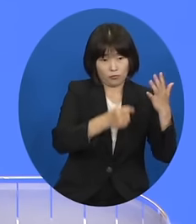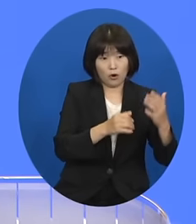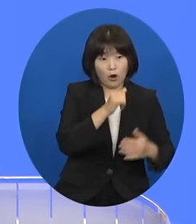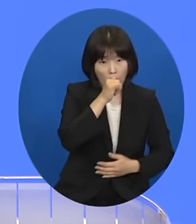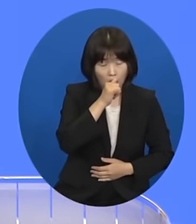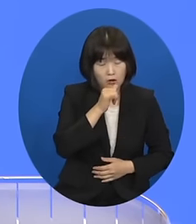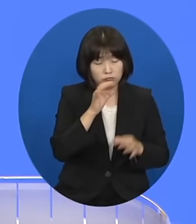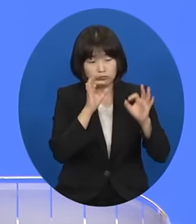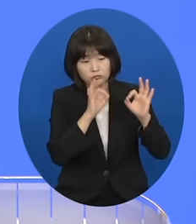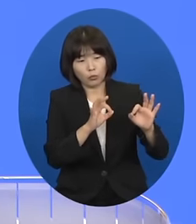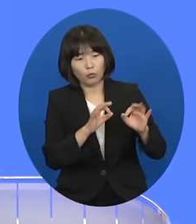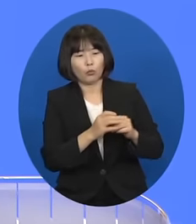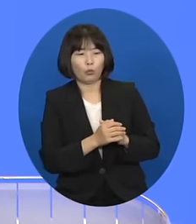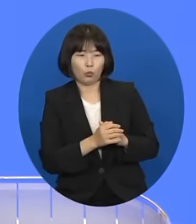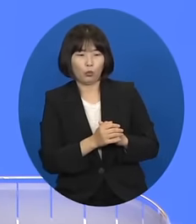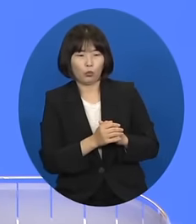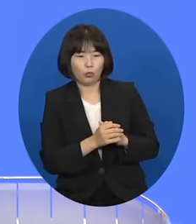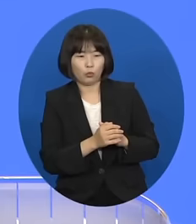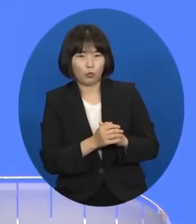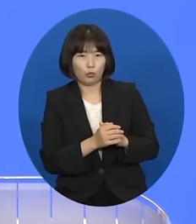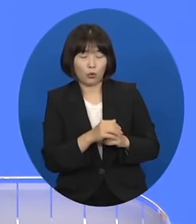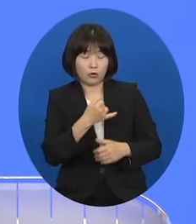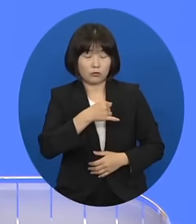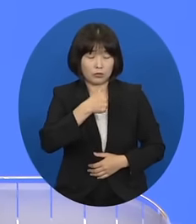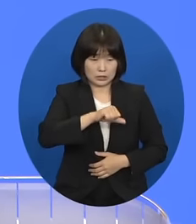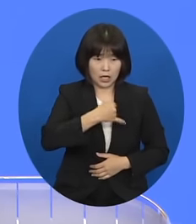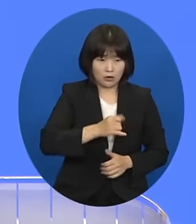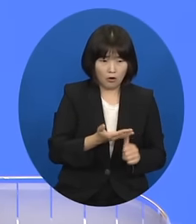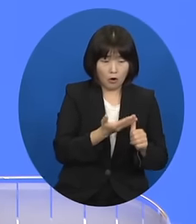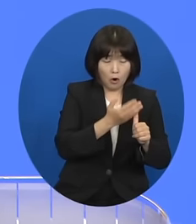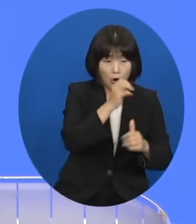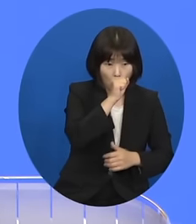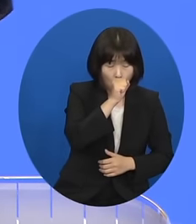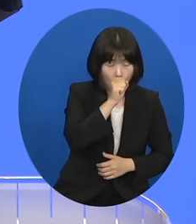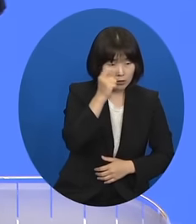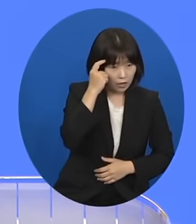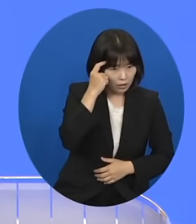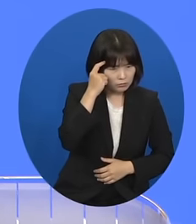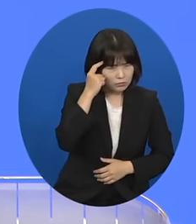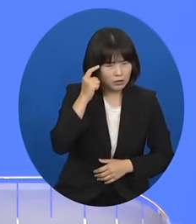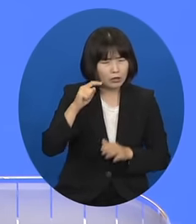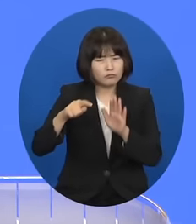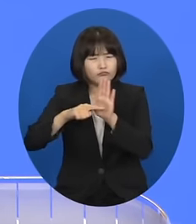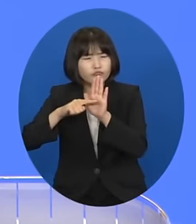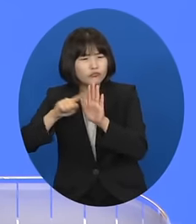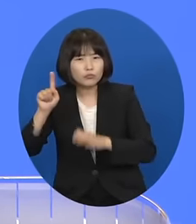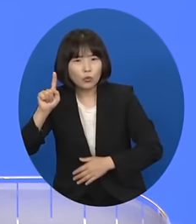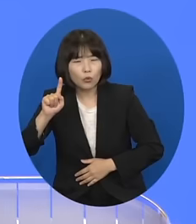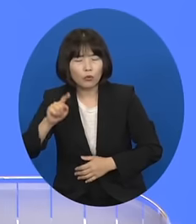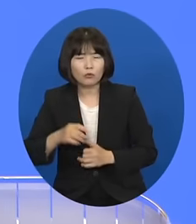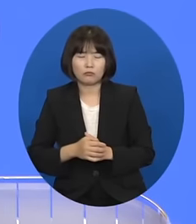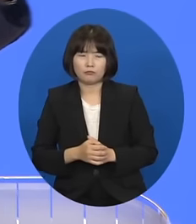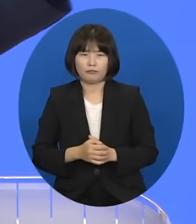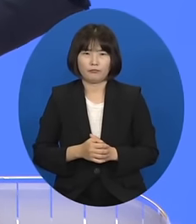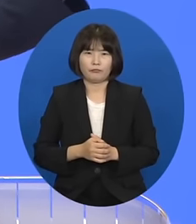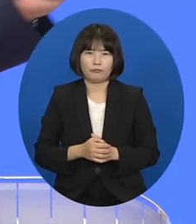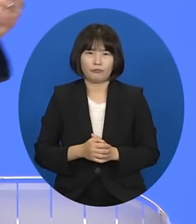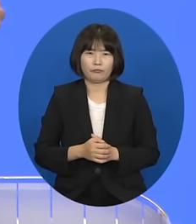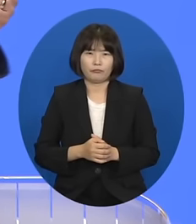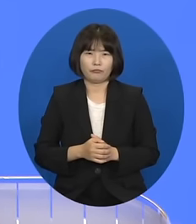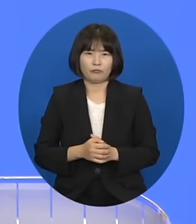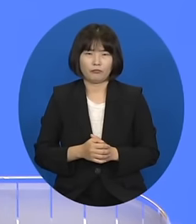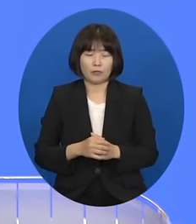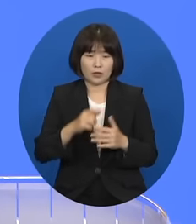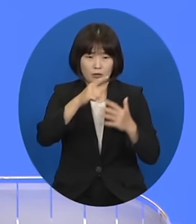또 참 좋은 일인가 보다 하는데 거기에도 또 부작용이 있어요. 거기에서 나오는 배경을 가만 보면 넓은